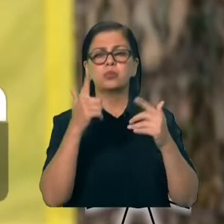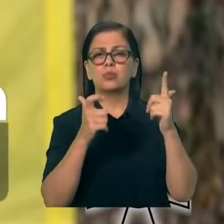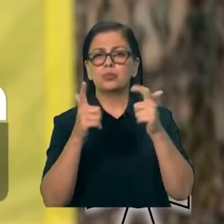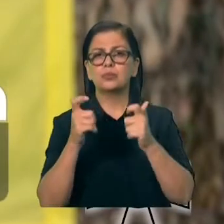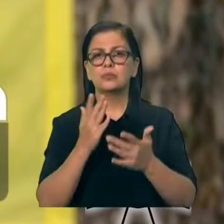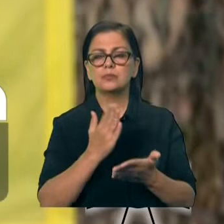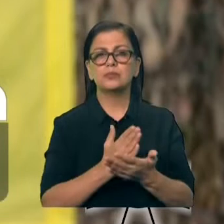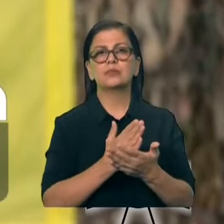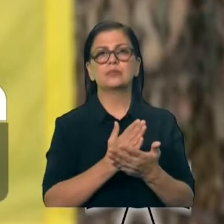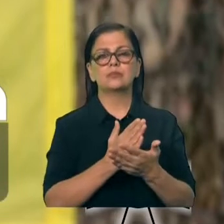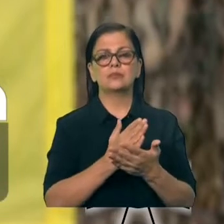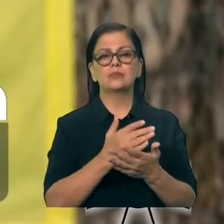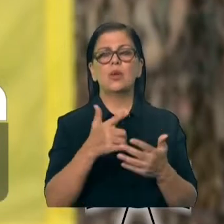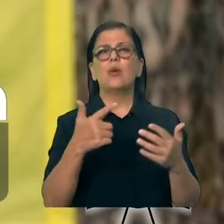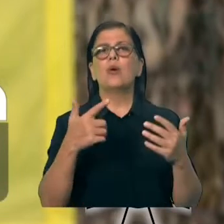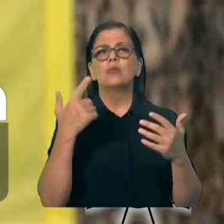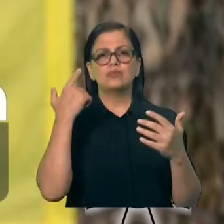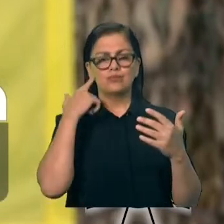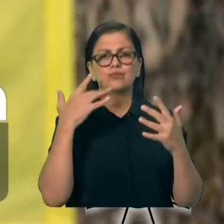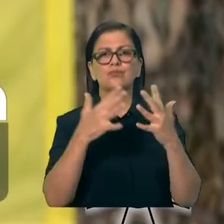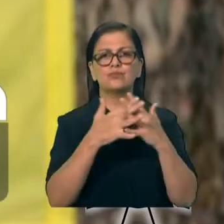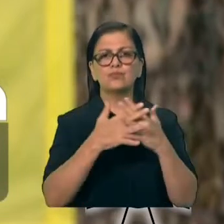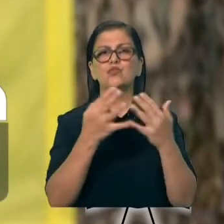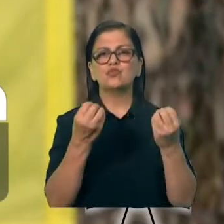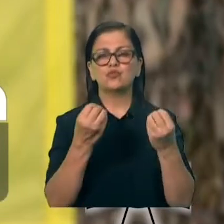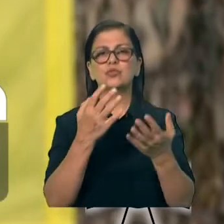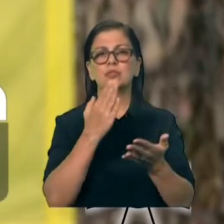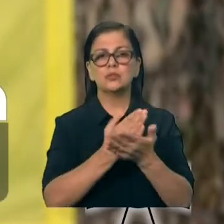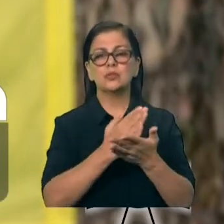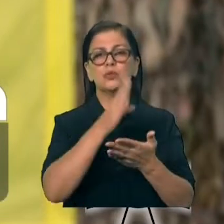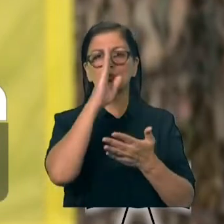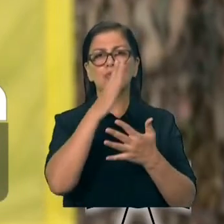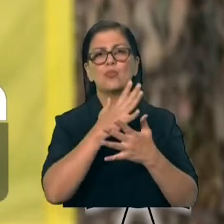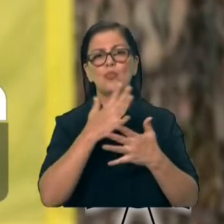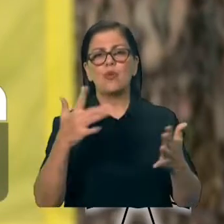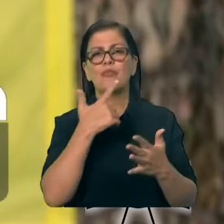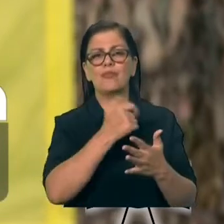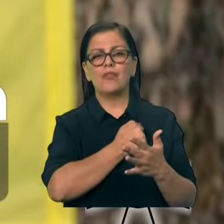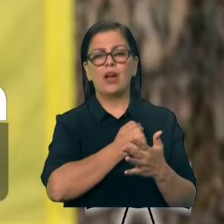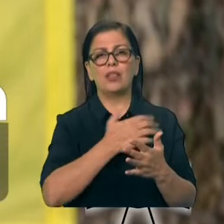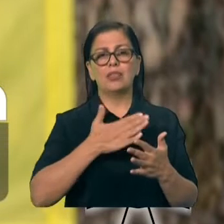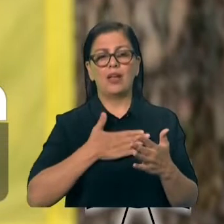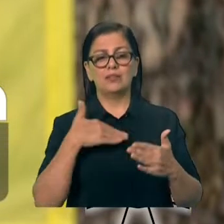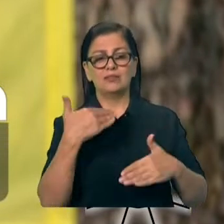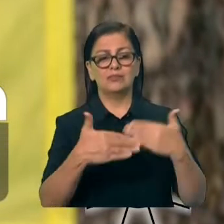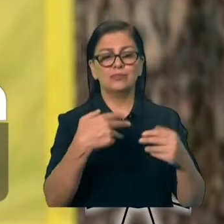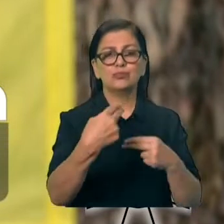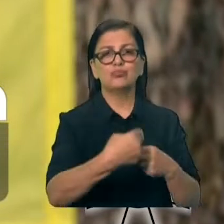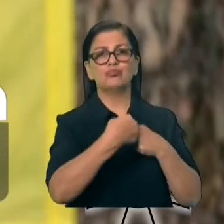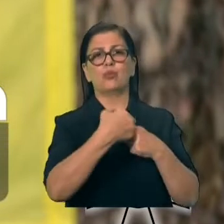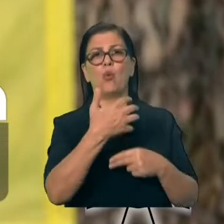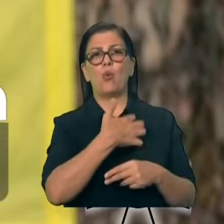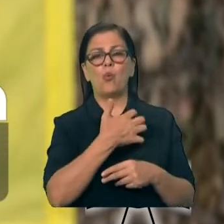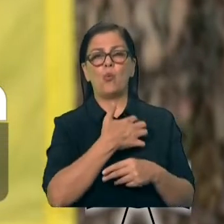Solidar qəsəbəsi ərazisində atışma qeydə alınıb. Cənubi Bux istiqamətində düşmən əsas səylərini qoşunlarımızın irəliləməsinin qarşısını almağa